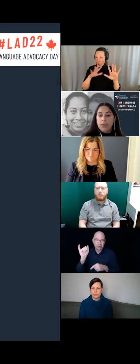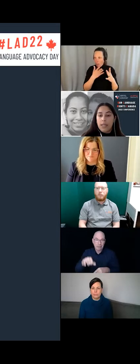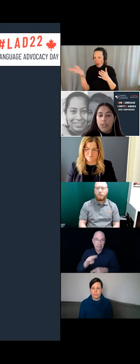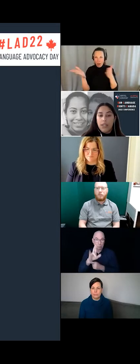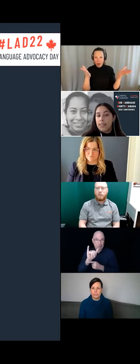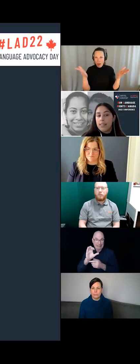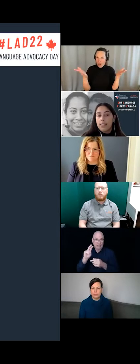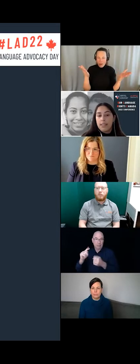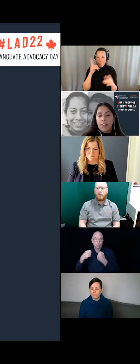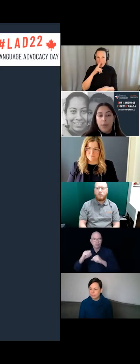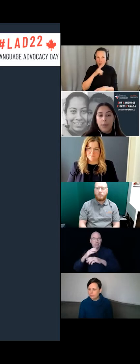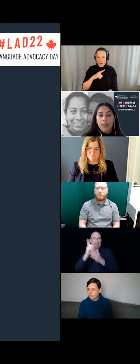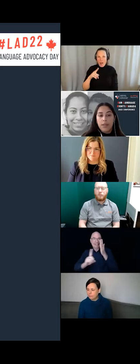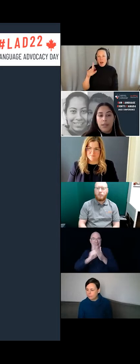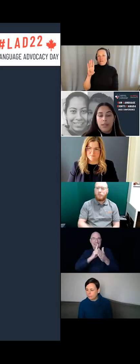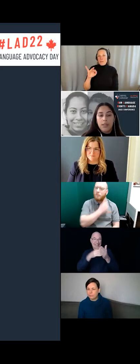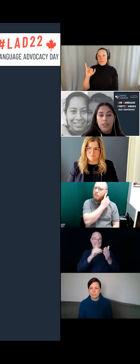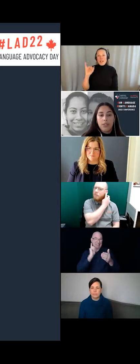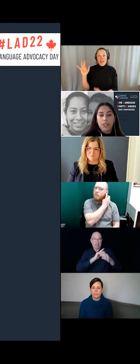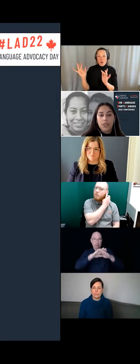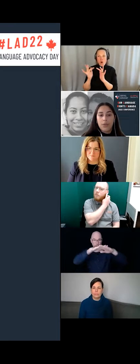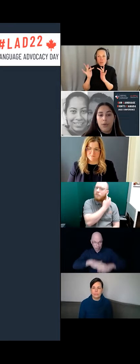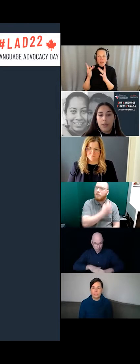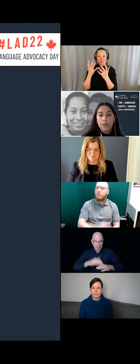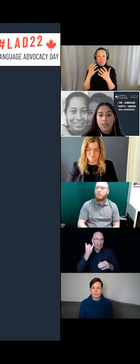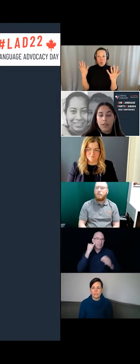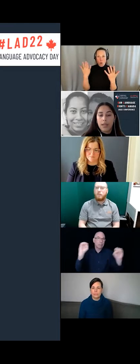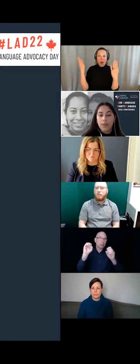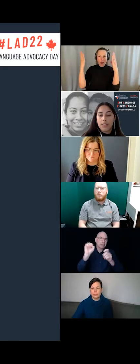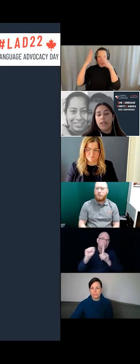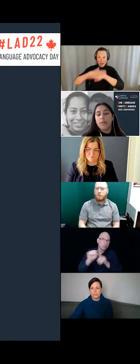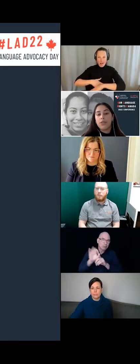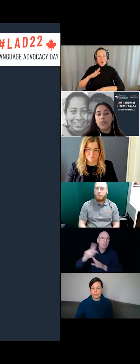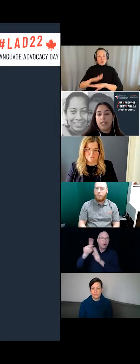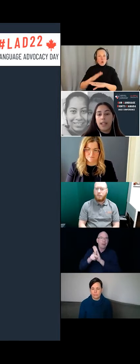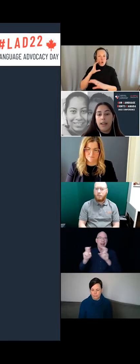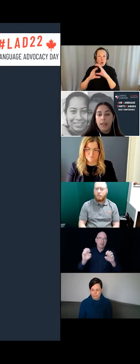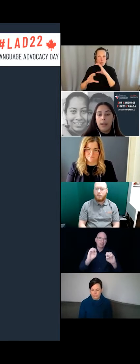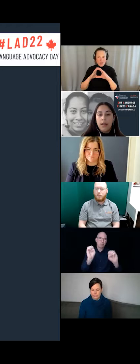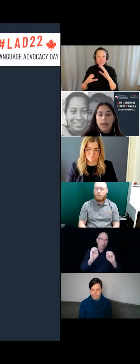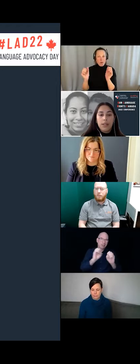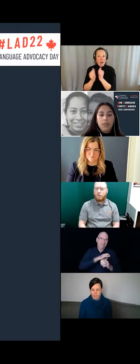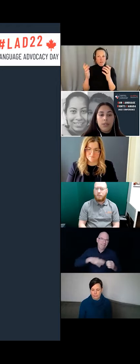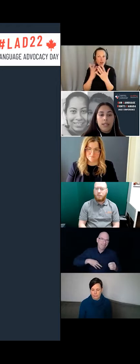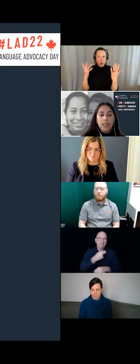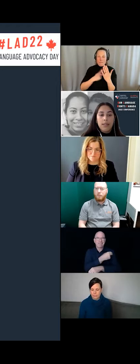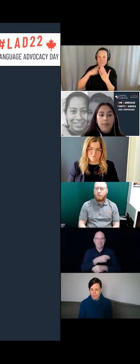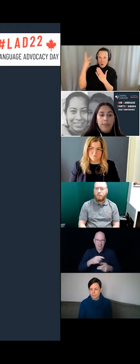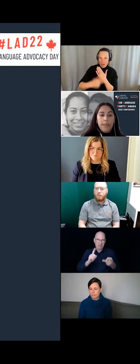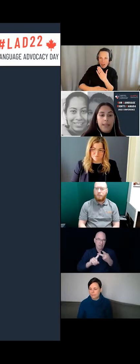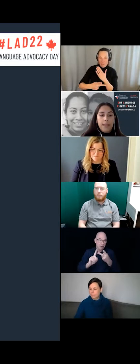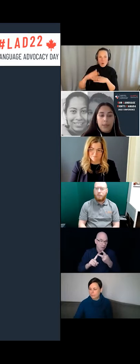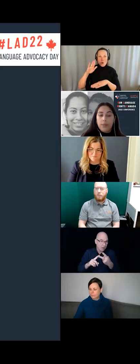efficace dans la communication des deux côtés de l'équation. BriConnect s'efforce d'atténuer la discrimination à l'égard des personnes sourdes dans des situations critiques au travers des